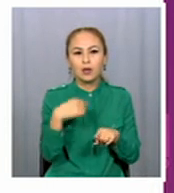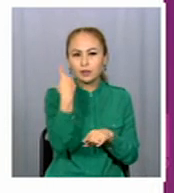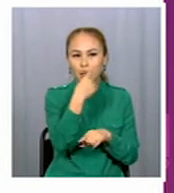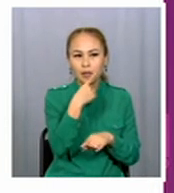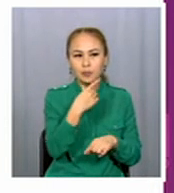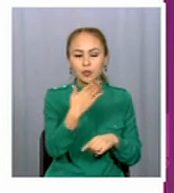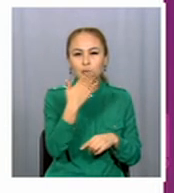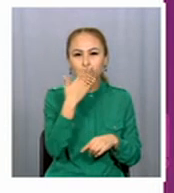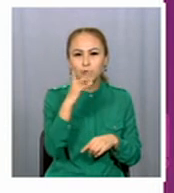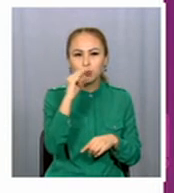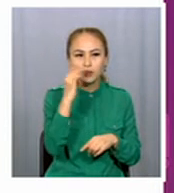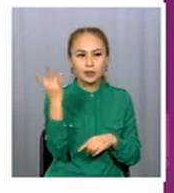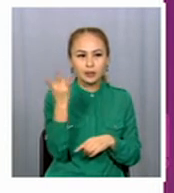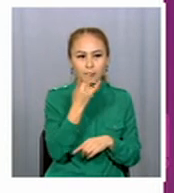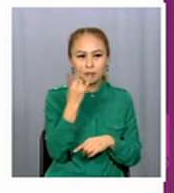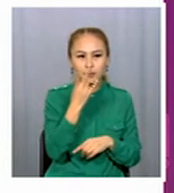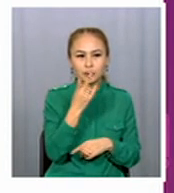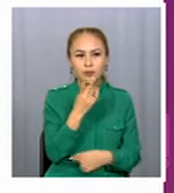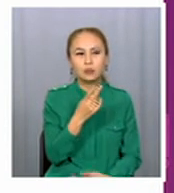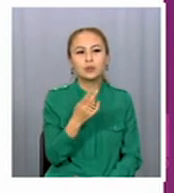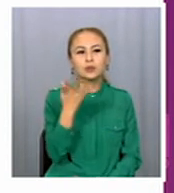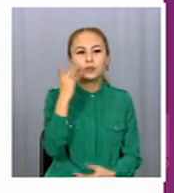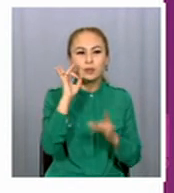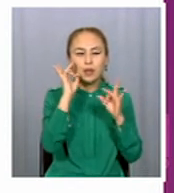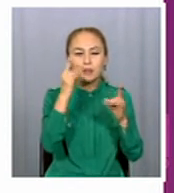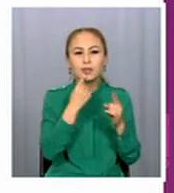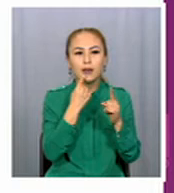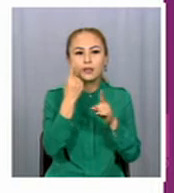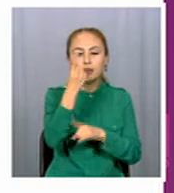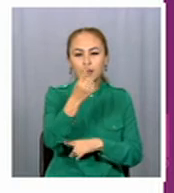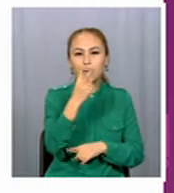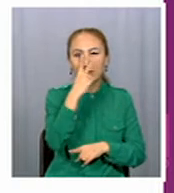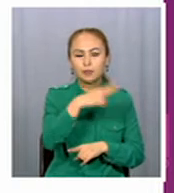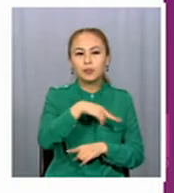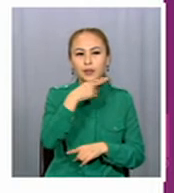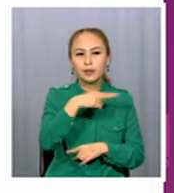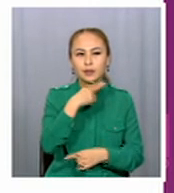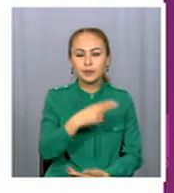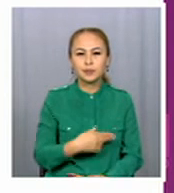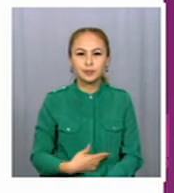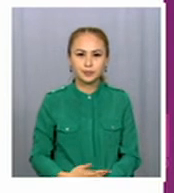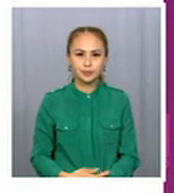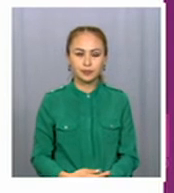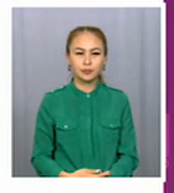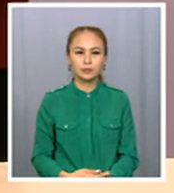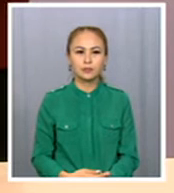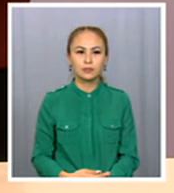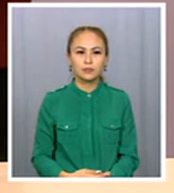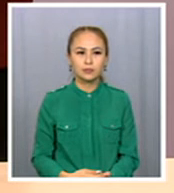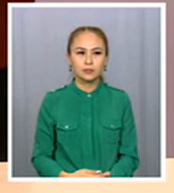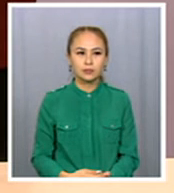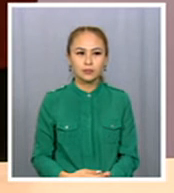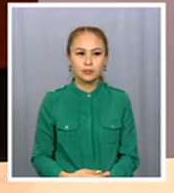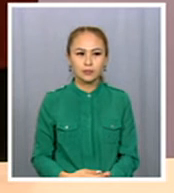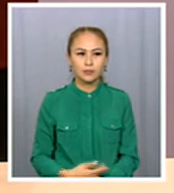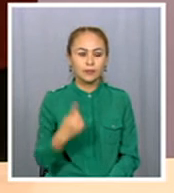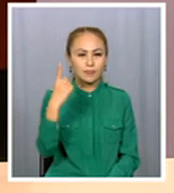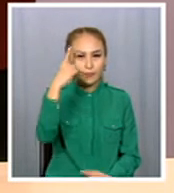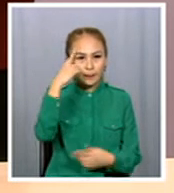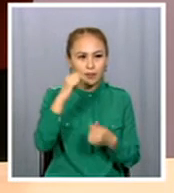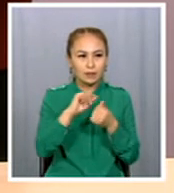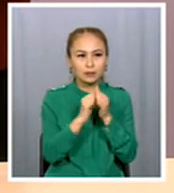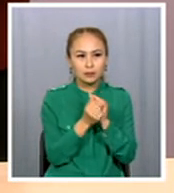тақап, сөйлеу керек. Сонда дыбыстың алысқа таралғанын байқаймыз. Есте